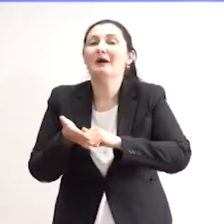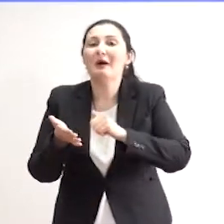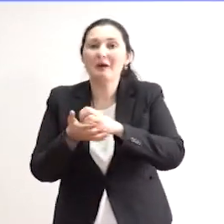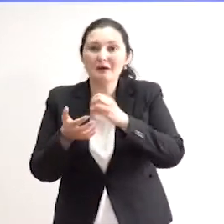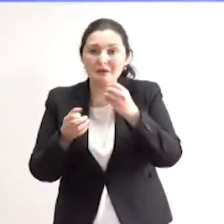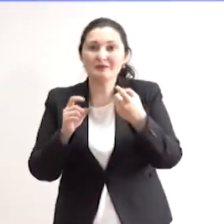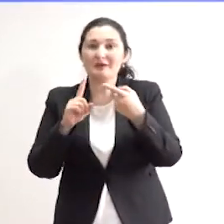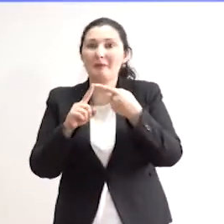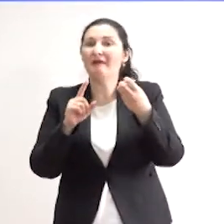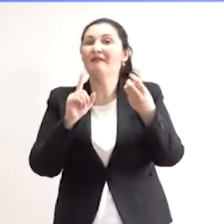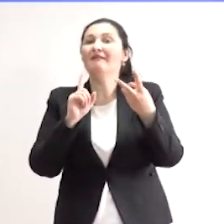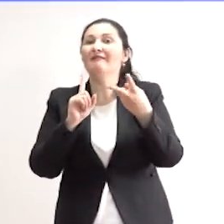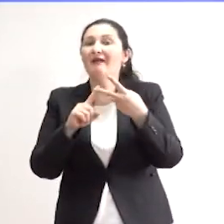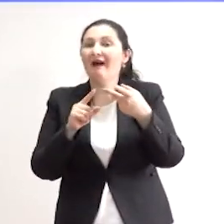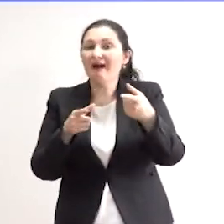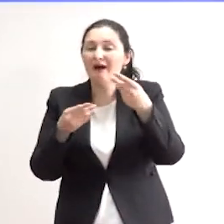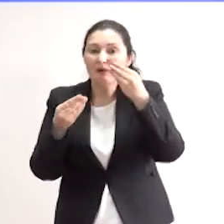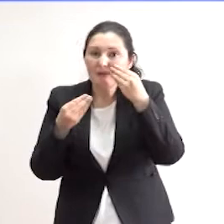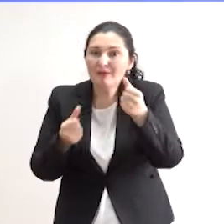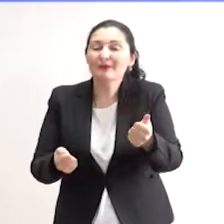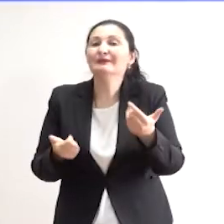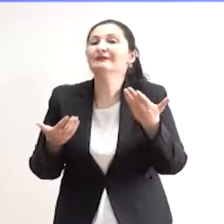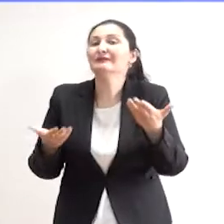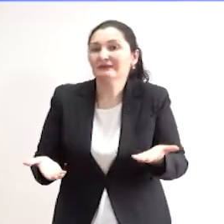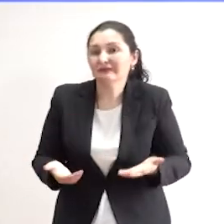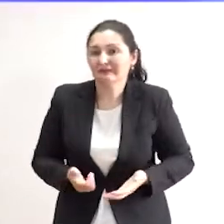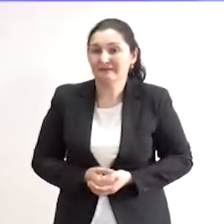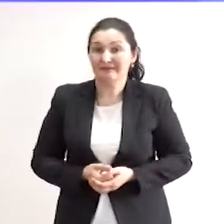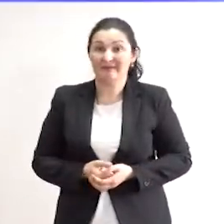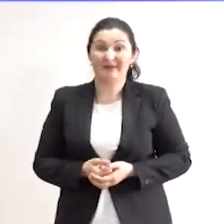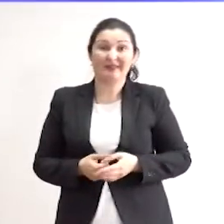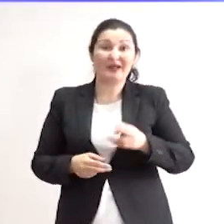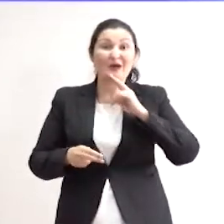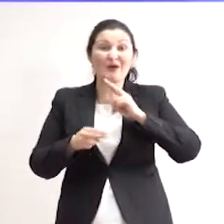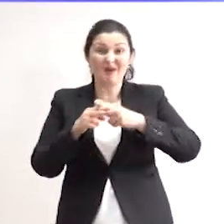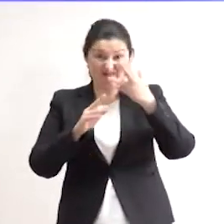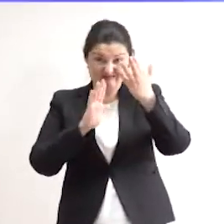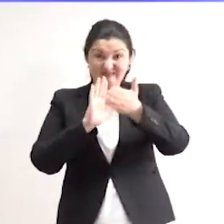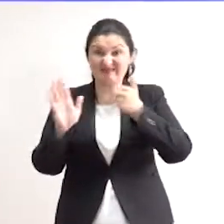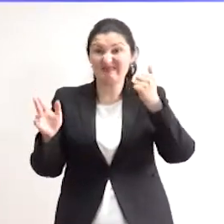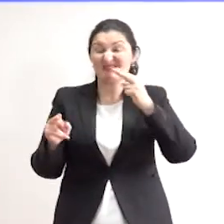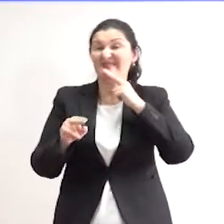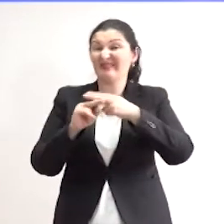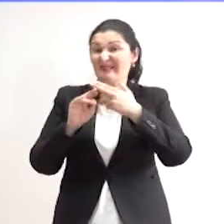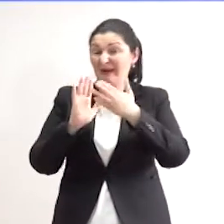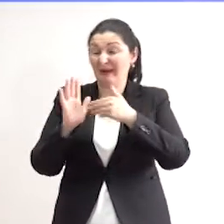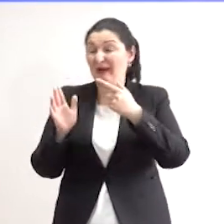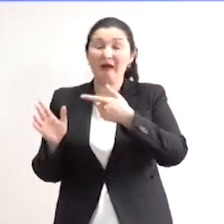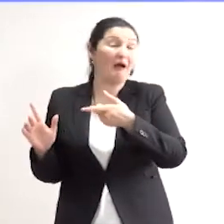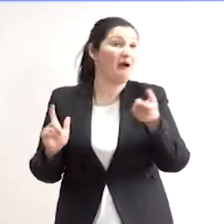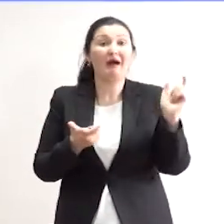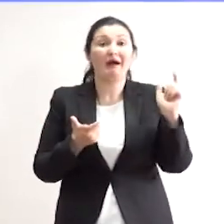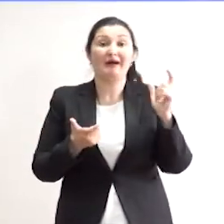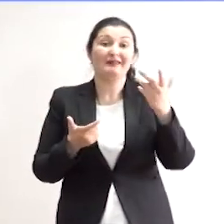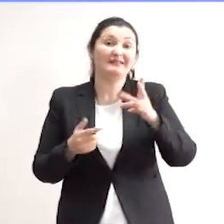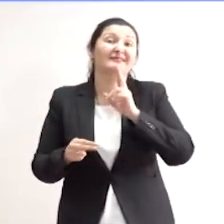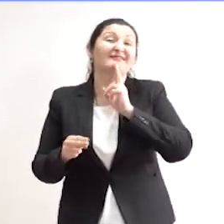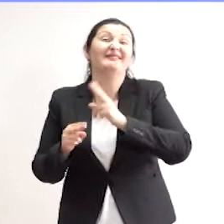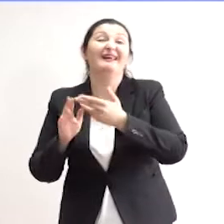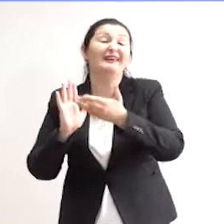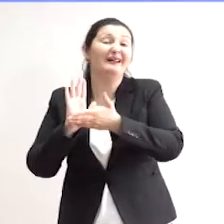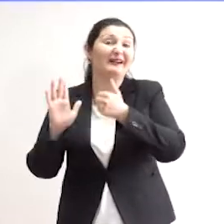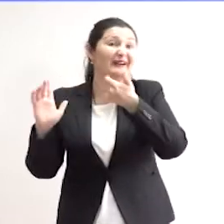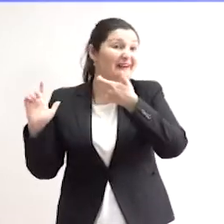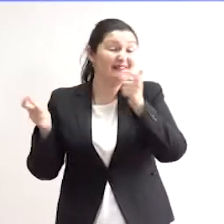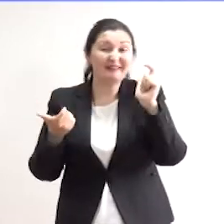پنیری بریده شهنازه گم شد وای خوهرش جیغ زد بله درست خوهرش جیغ